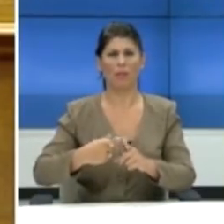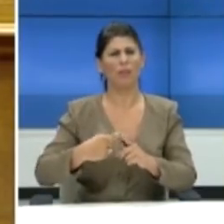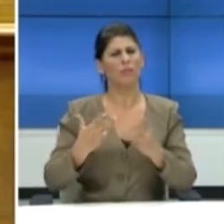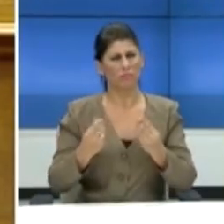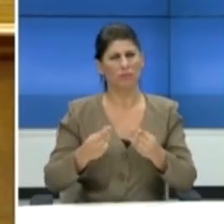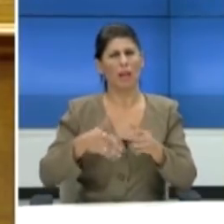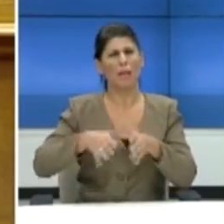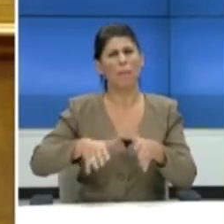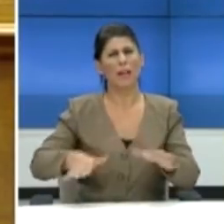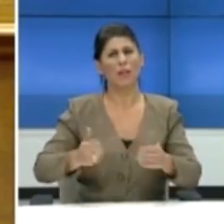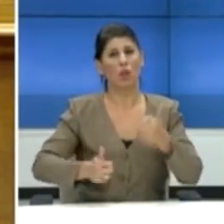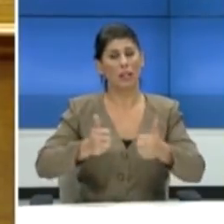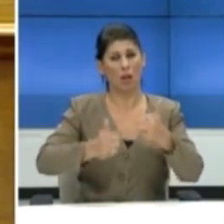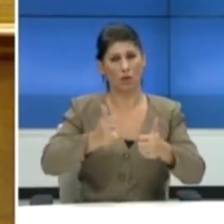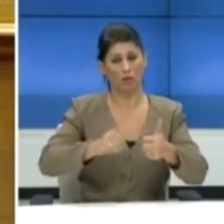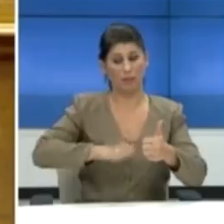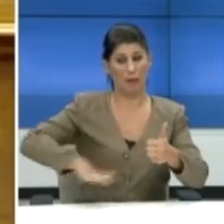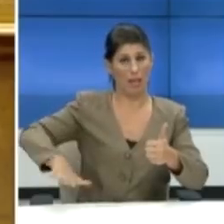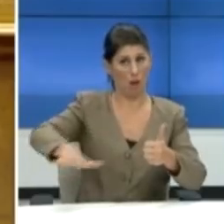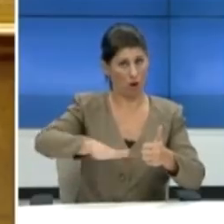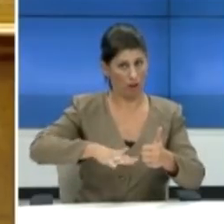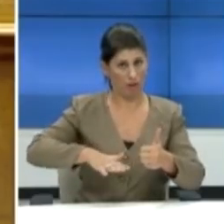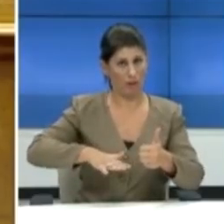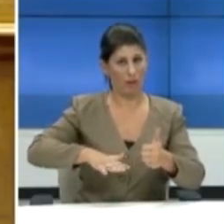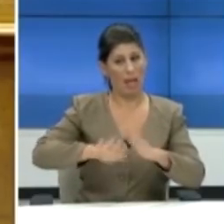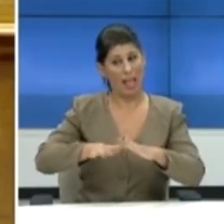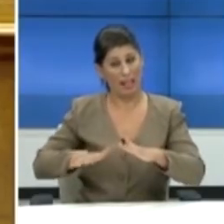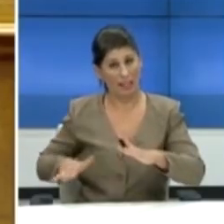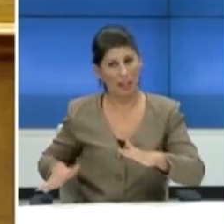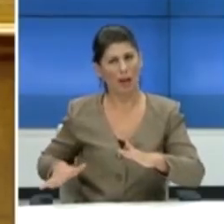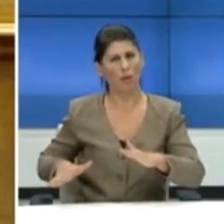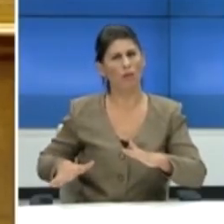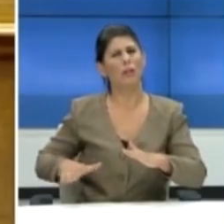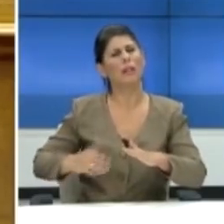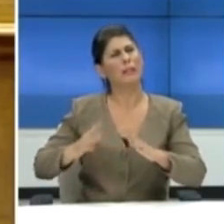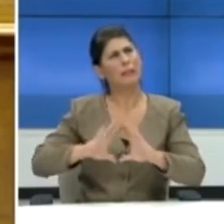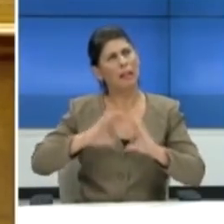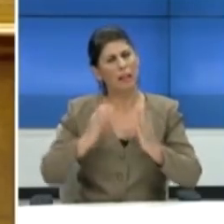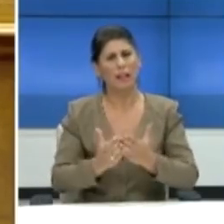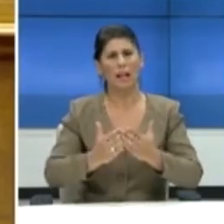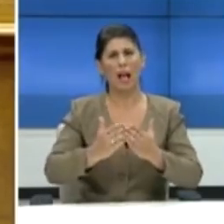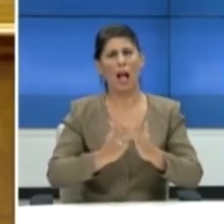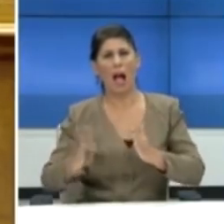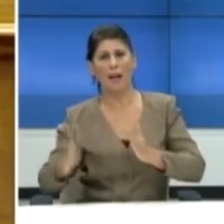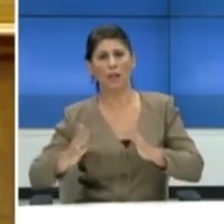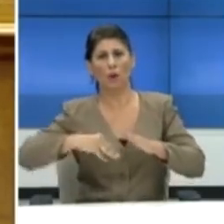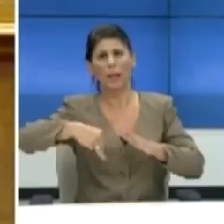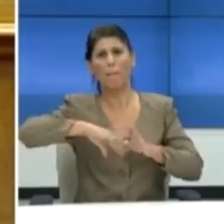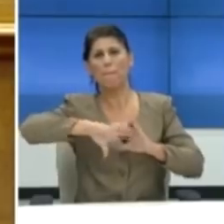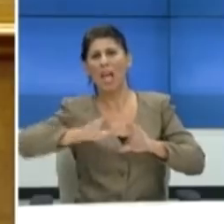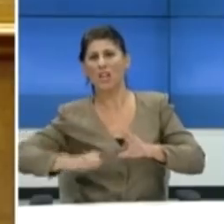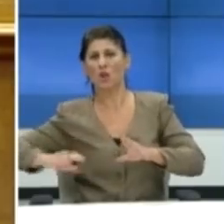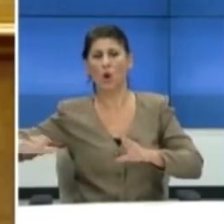διαφόρων ιμπεριαλιστικών ανταγωνισμών στην περιοχή και του Αιγαίου, συνολικά της Ανατολικής Μεσογείου. Μέσα σε